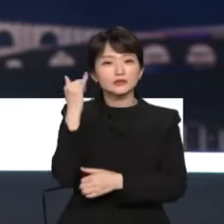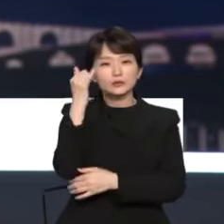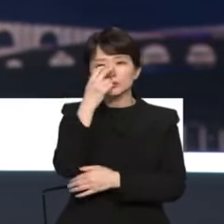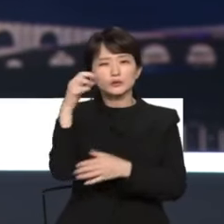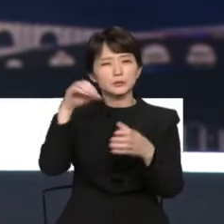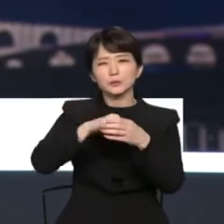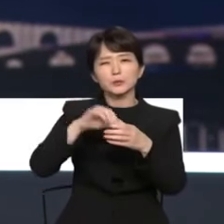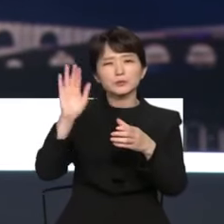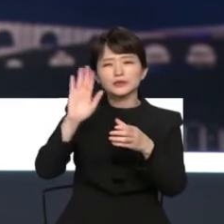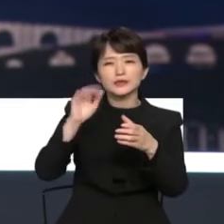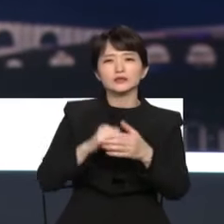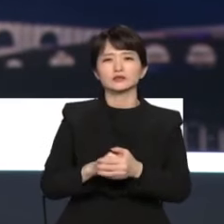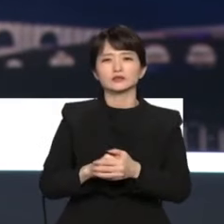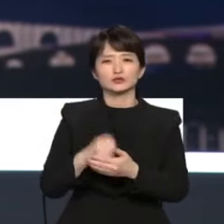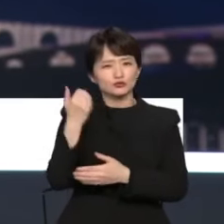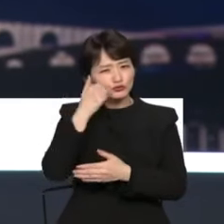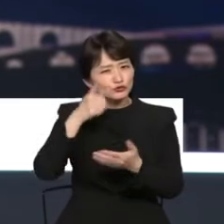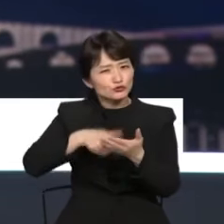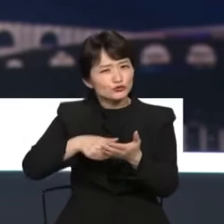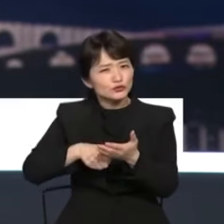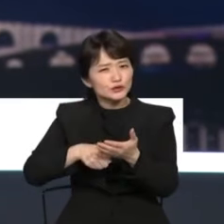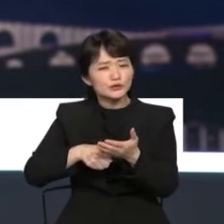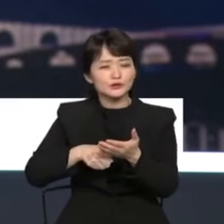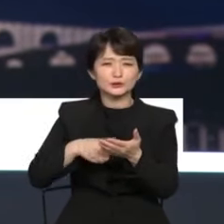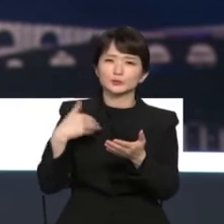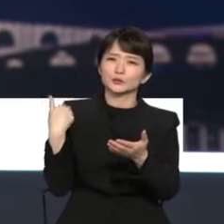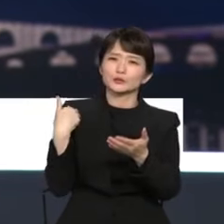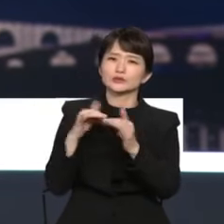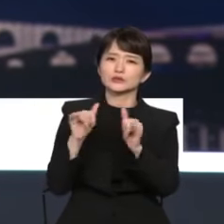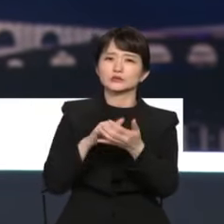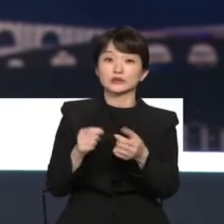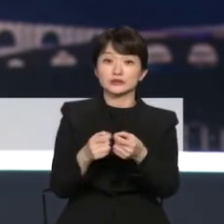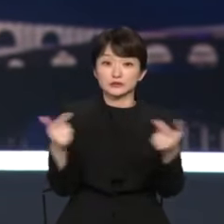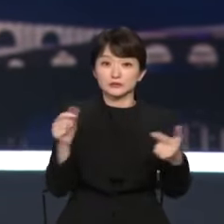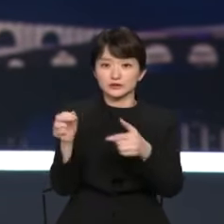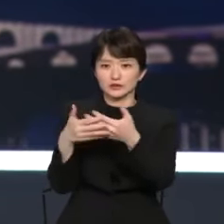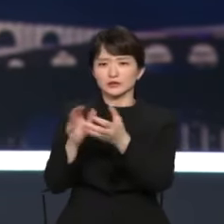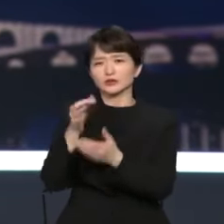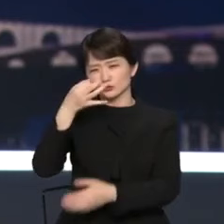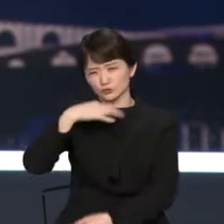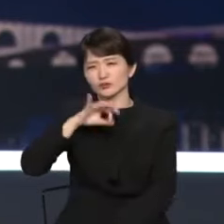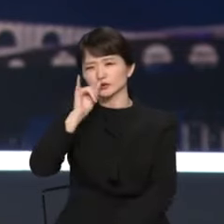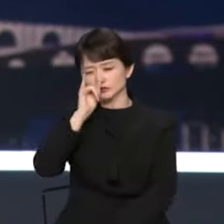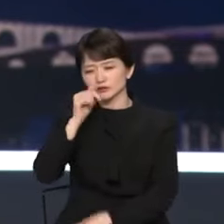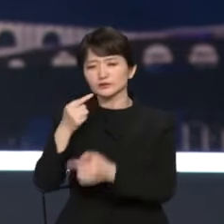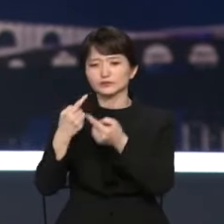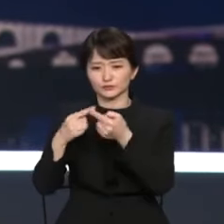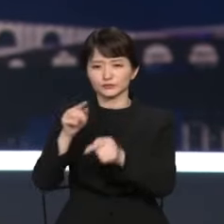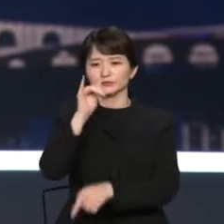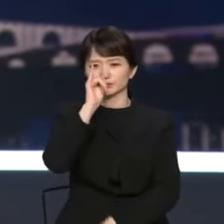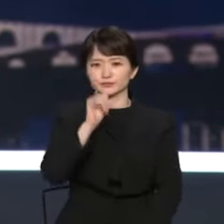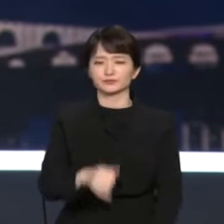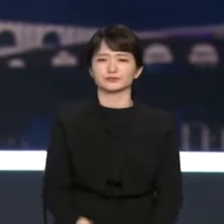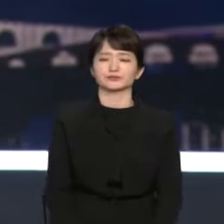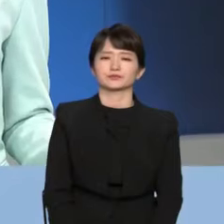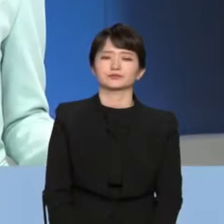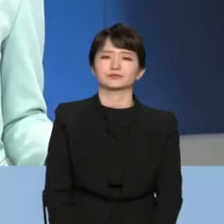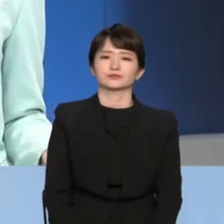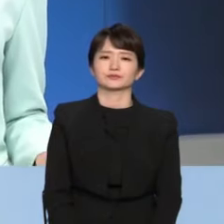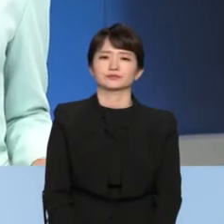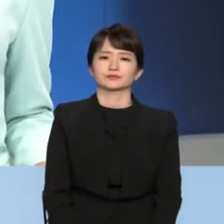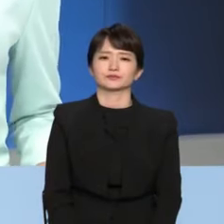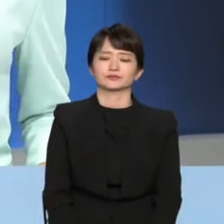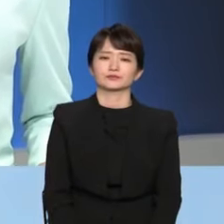않는 샤이 보수 성향 투표자가 늘면서 여당에 유리하게 작용할 그런 가능성이 있다는 분석이 나오고 있습니다. 네, 잘